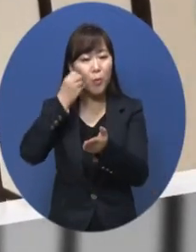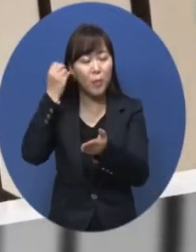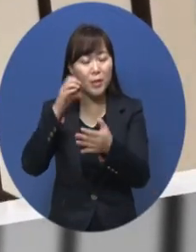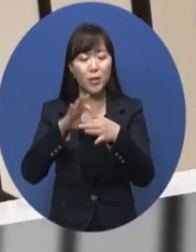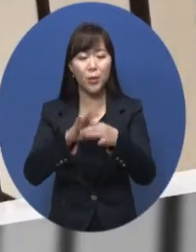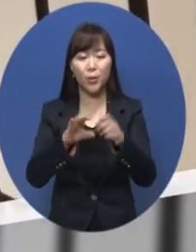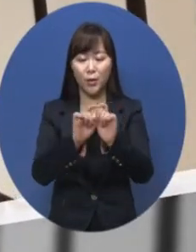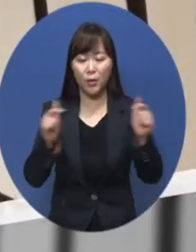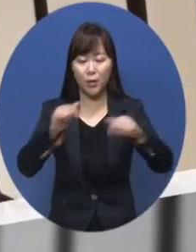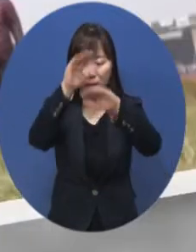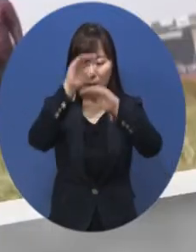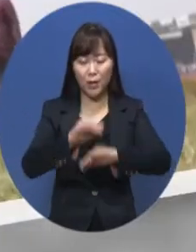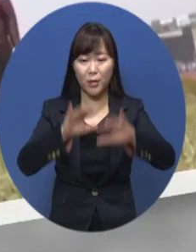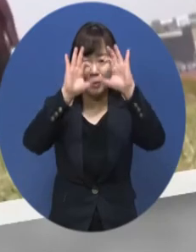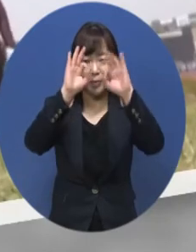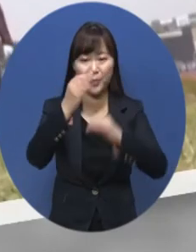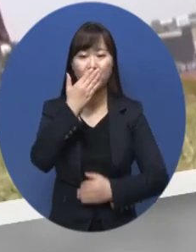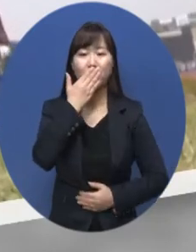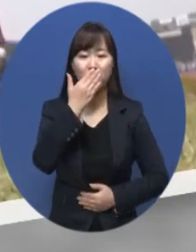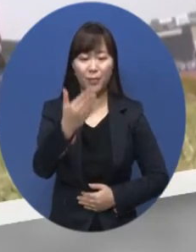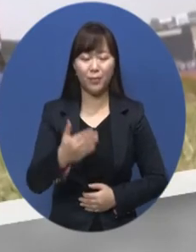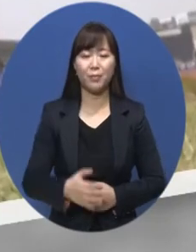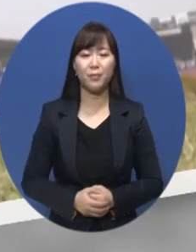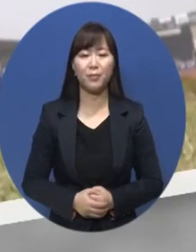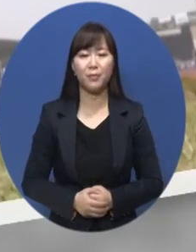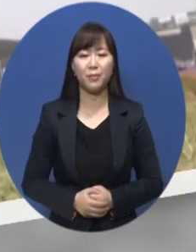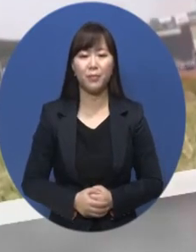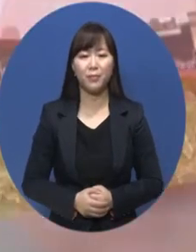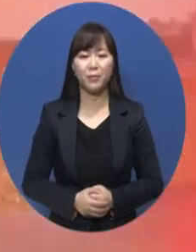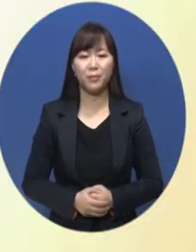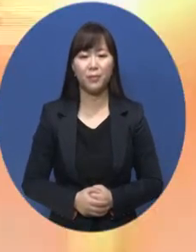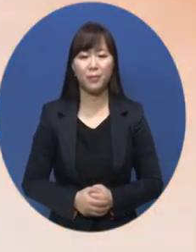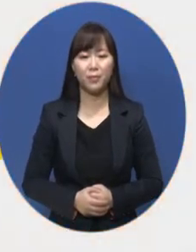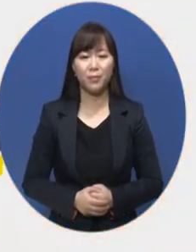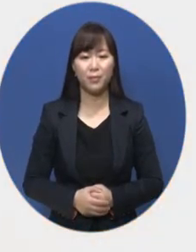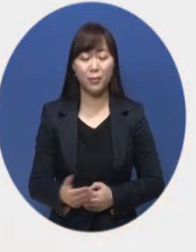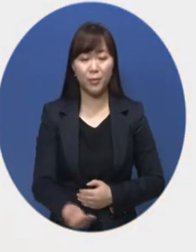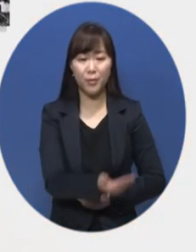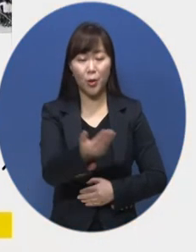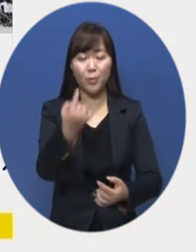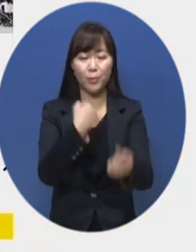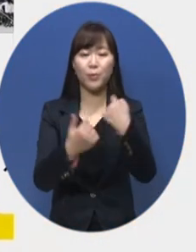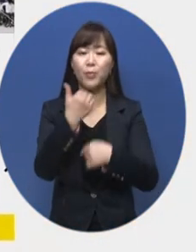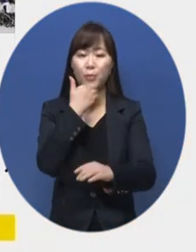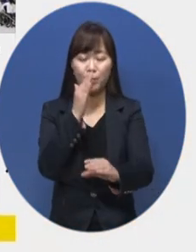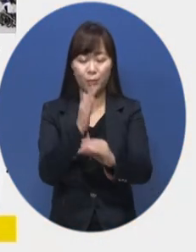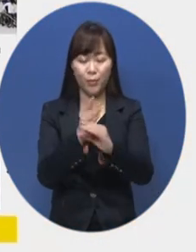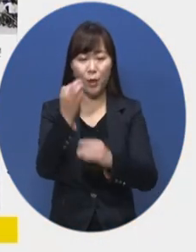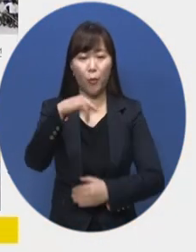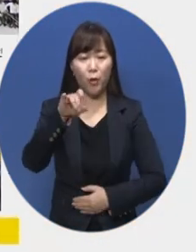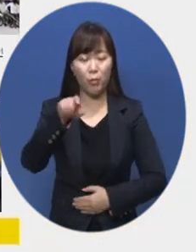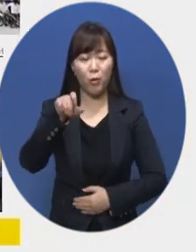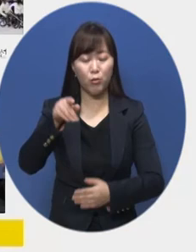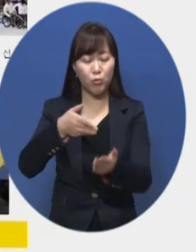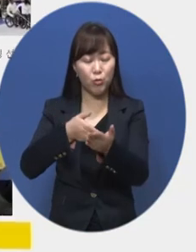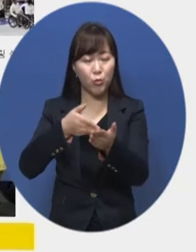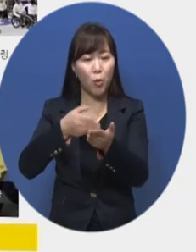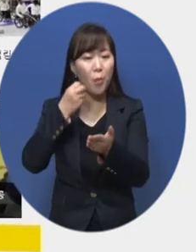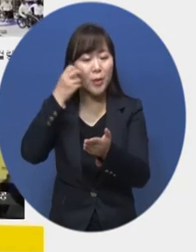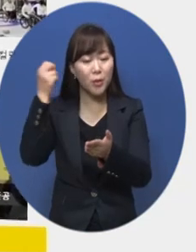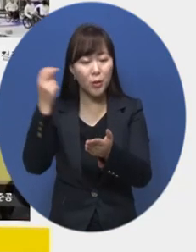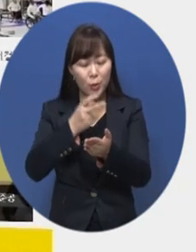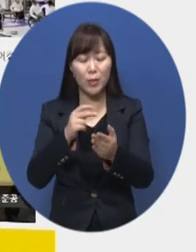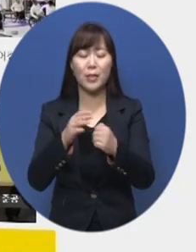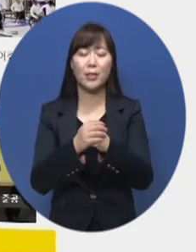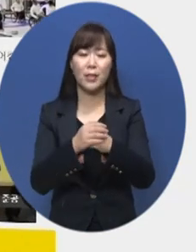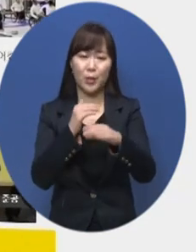뉴스 홈페이지를 통해 보다 다양한 소식을 접할 수 있습니다. 시청자 여러분의 제보를 기다립니다. 웰페어 뉴스